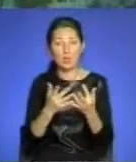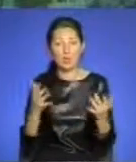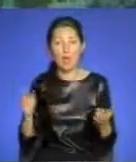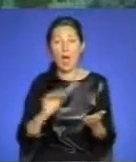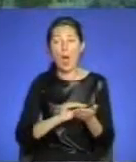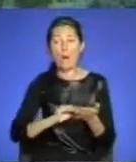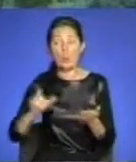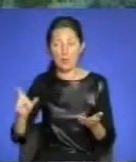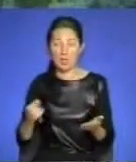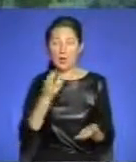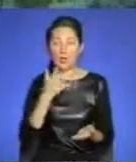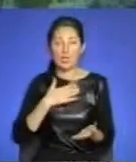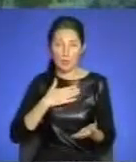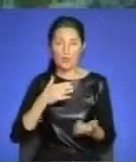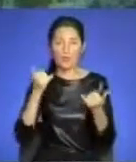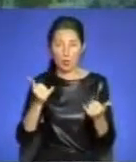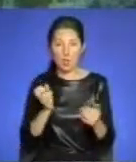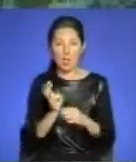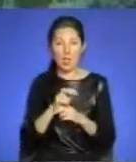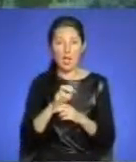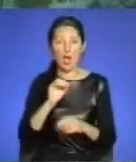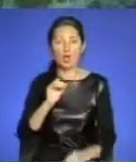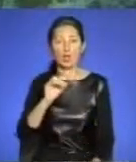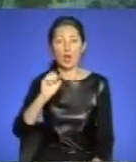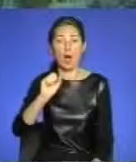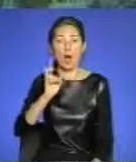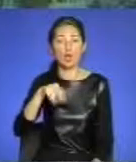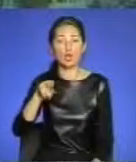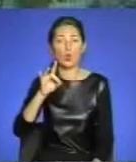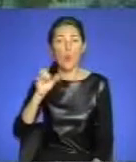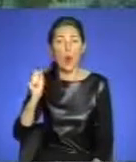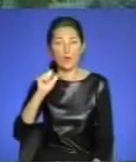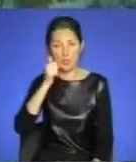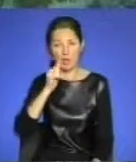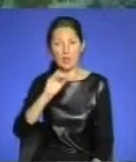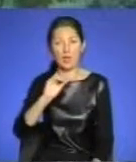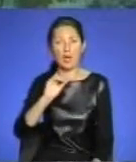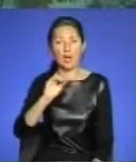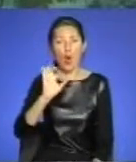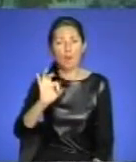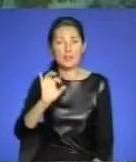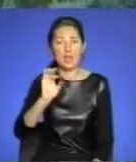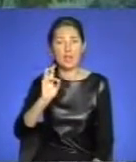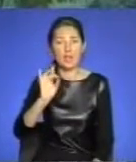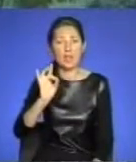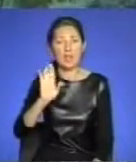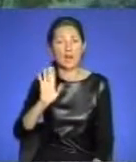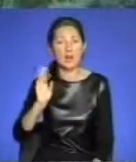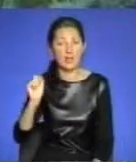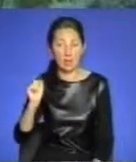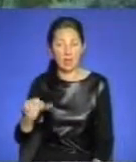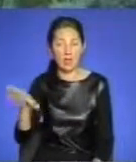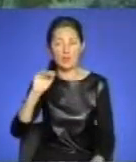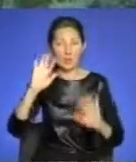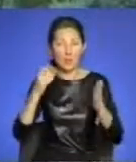хороших. Наприклад, сьогодні в нас буде Юрій Андрухович, завтра буде Олександр Ірванець. Всі події будуть відбуватися в Козі на 7